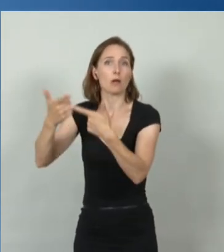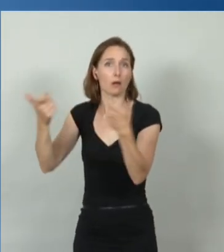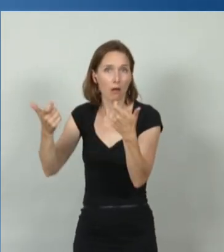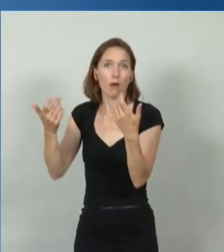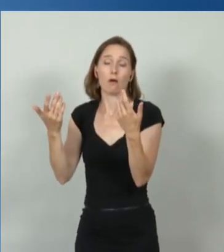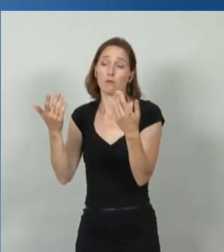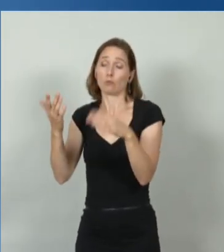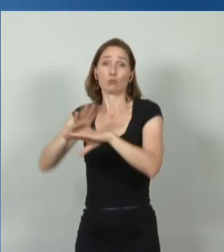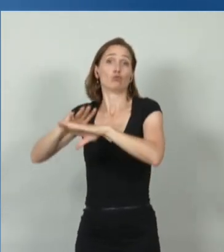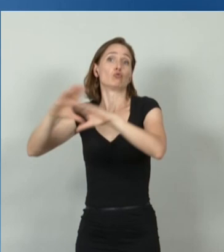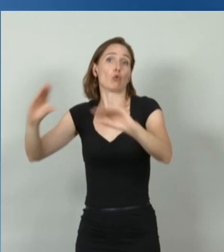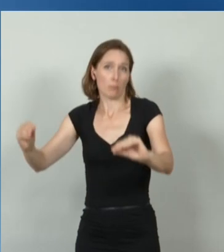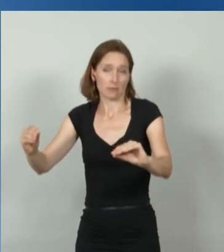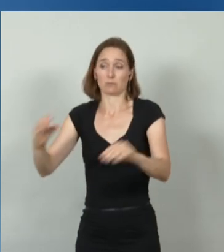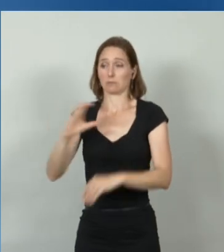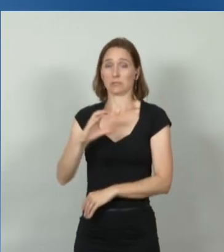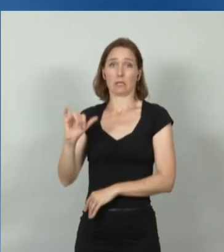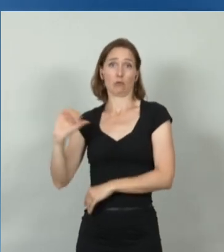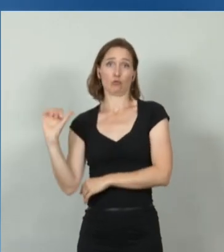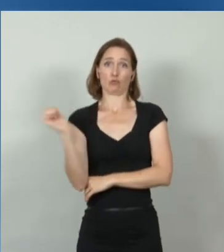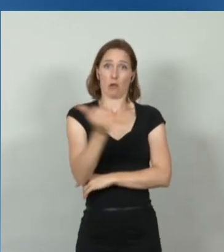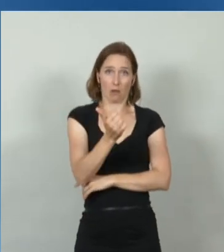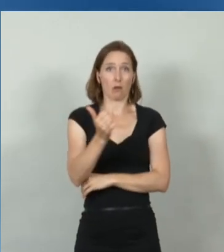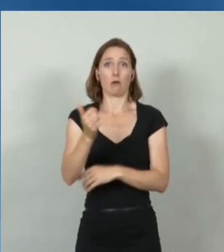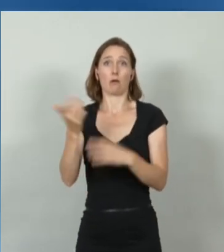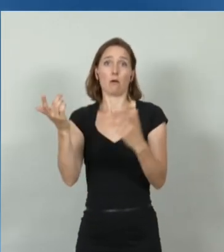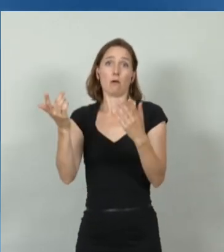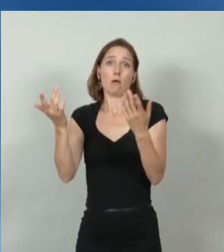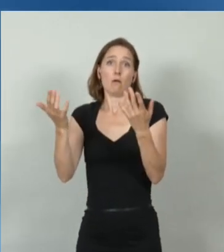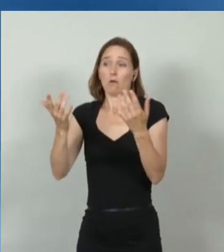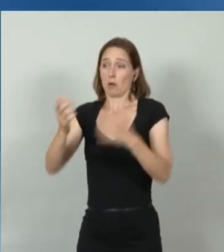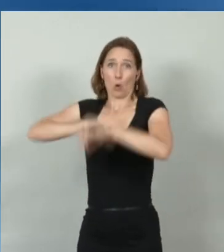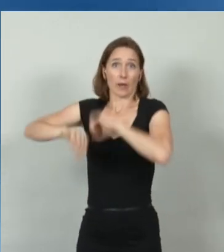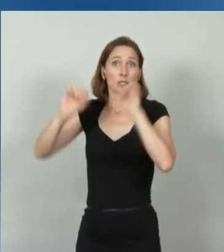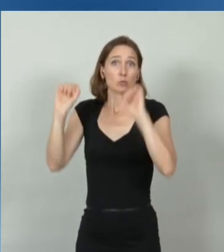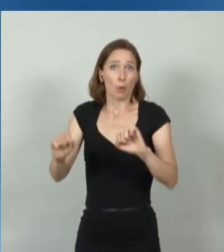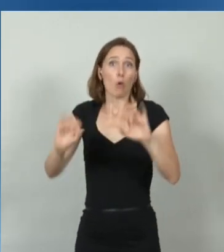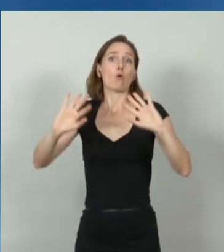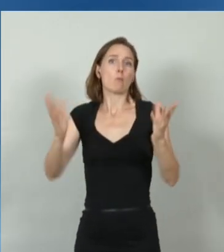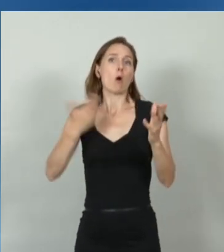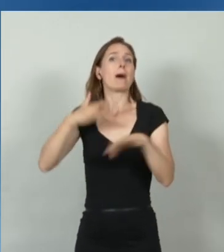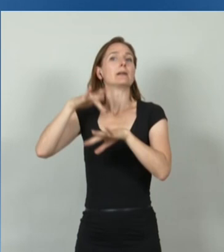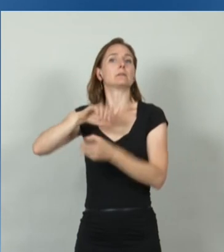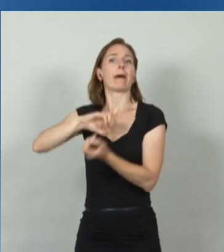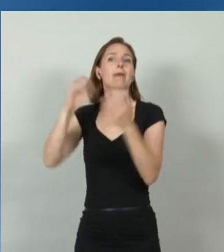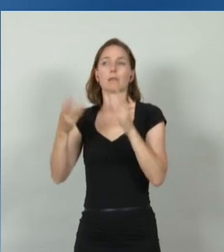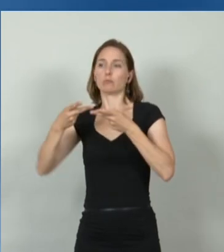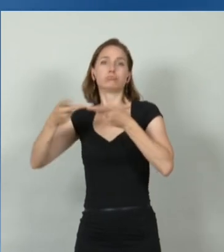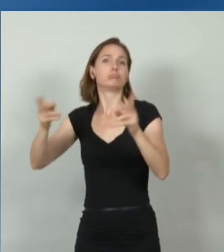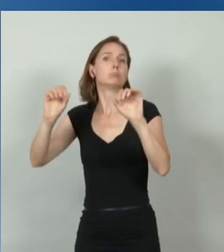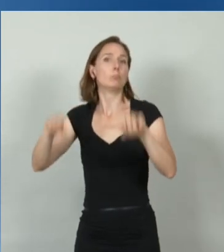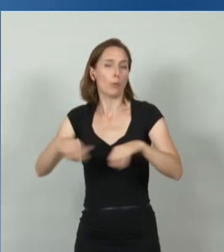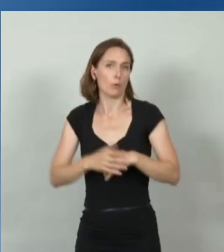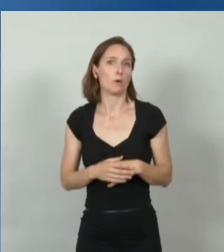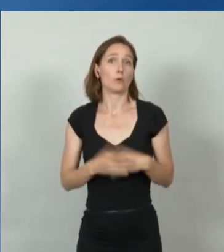indépendants conseils citoyens indépendants Grenoble pour Fr et dans ce cadre la subvention qui est versée à la SIG